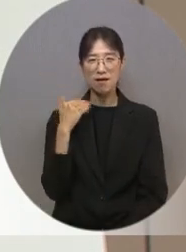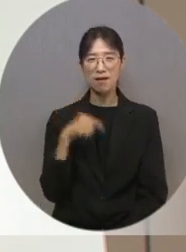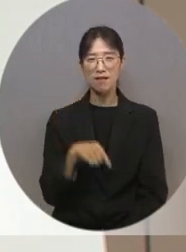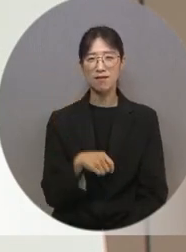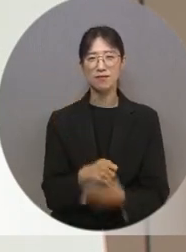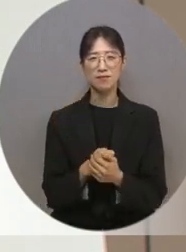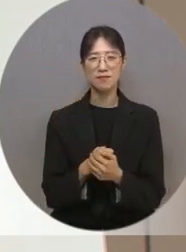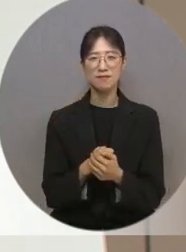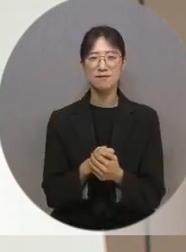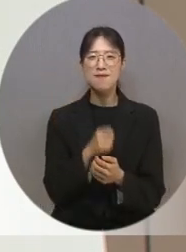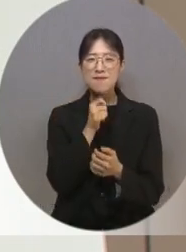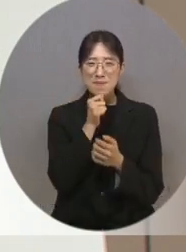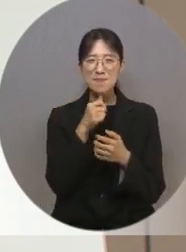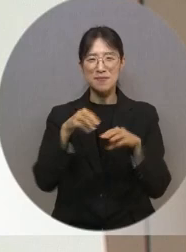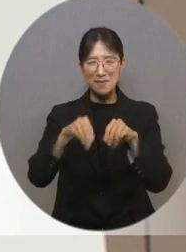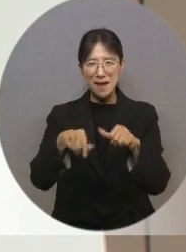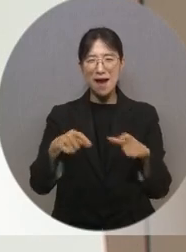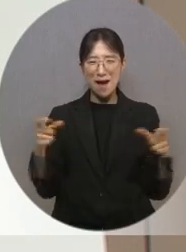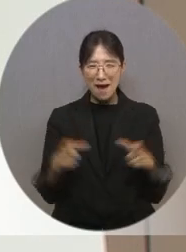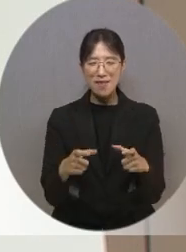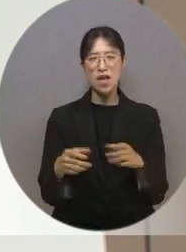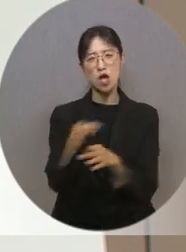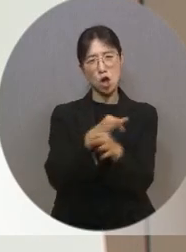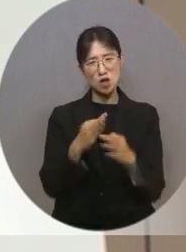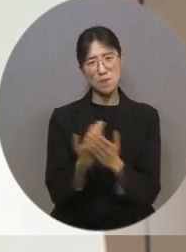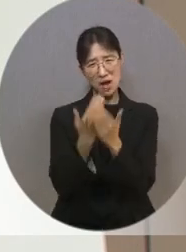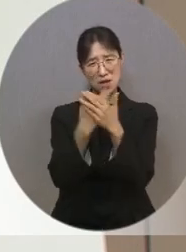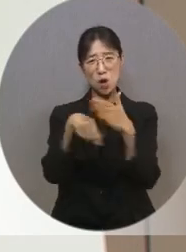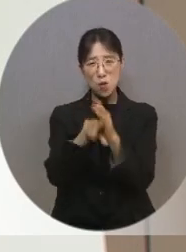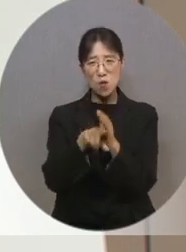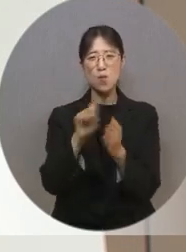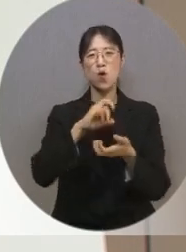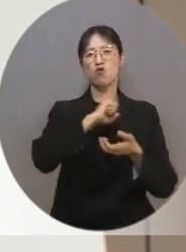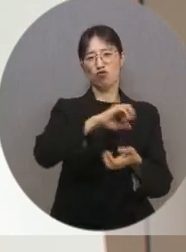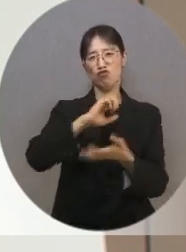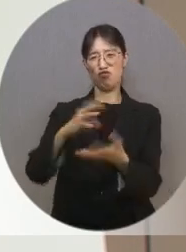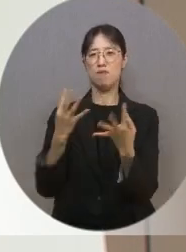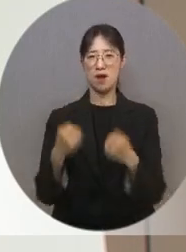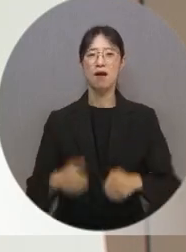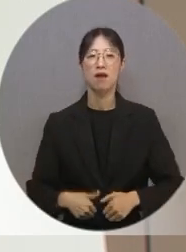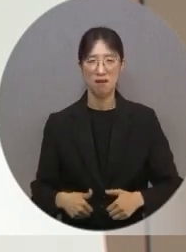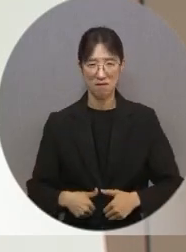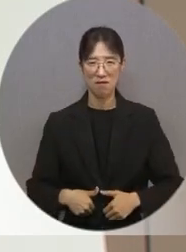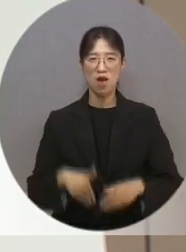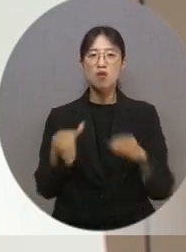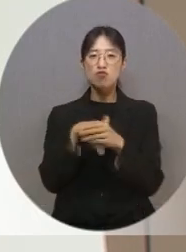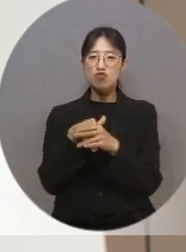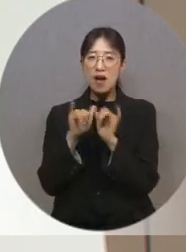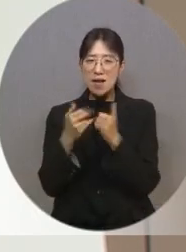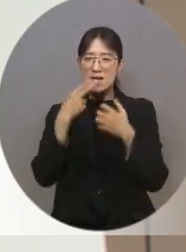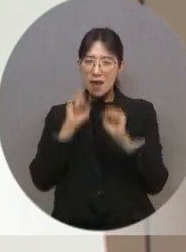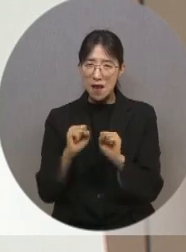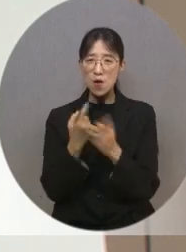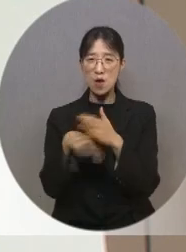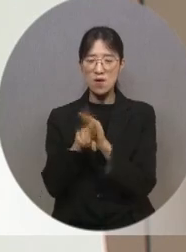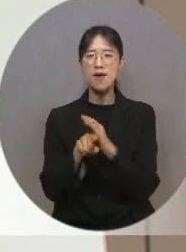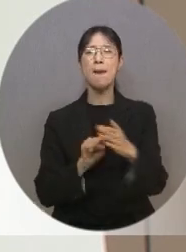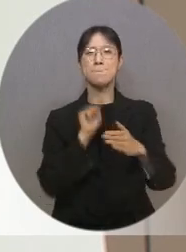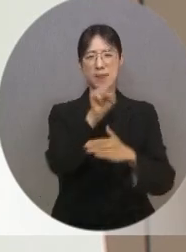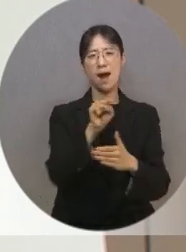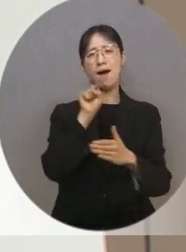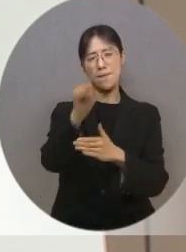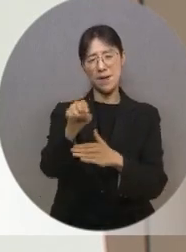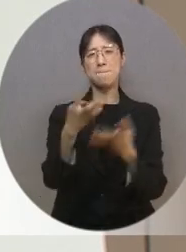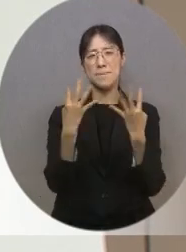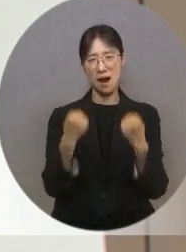우리나라가 좁은 땅덩어리 안에서 경제가 살아나기 위해서는 수출을 많이 해야 되죠. 문화인들이 살기 위해서는 밖으로 많이